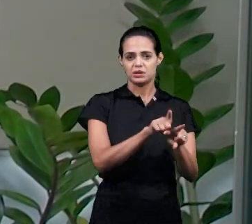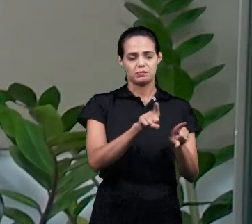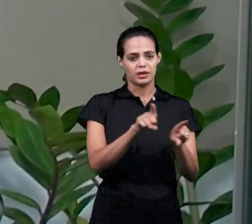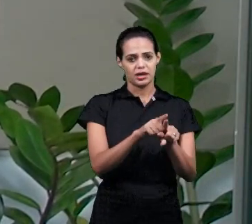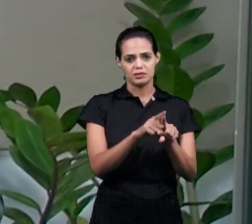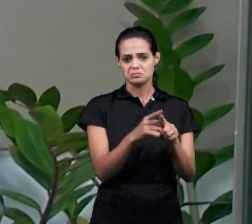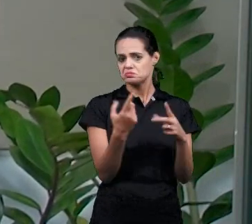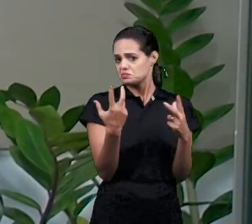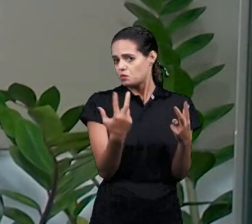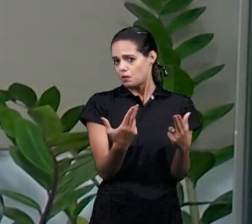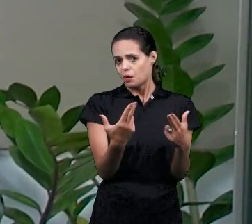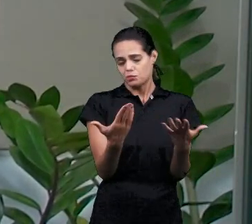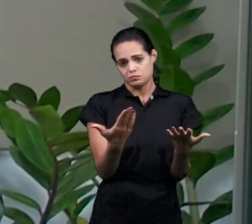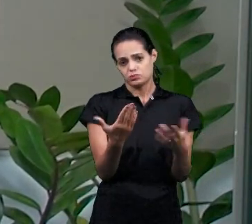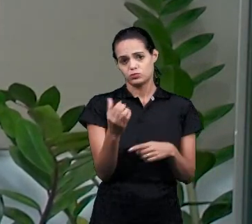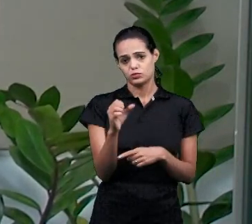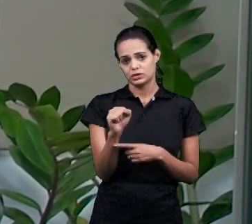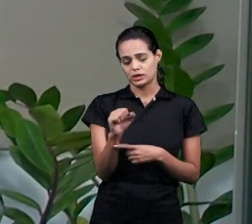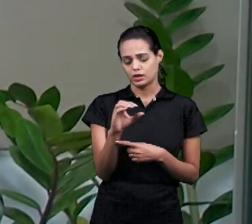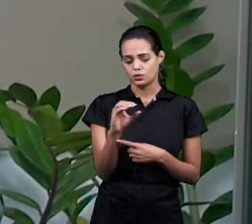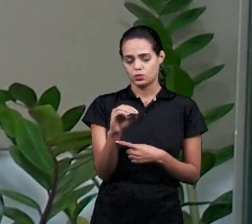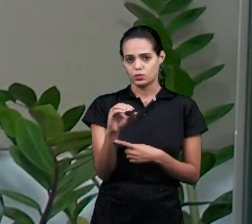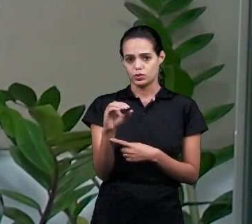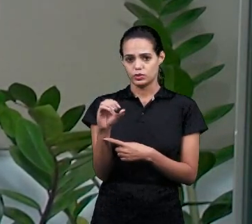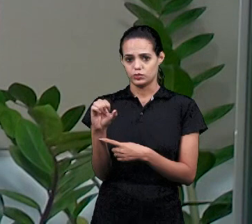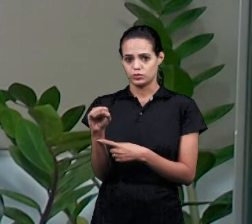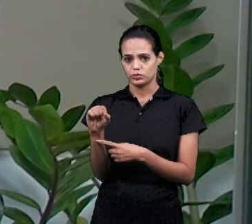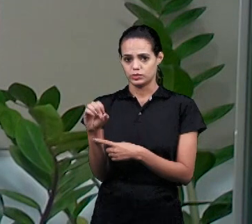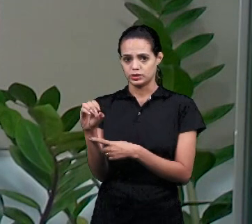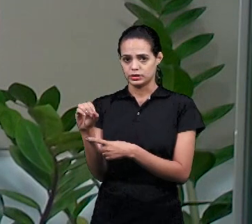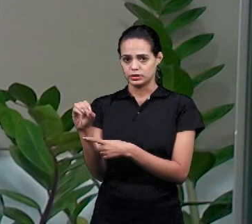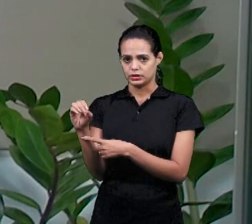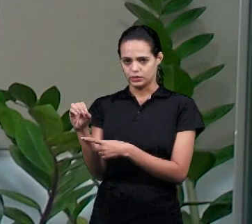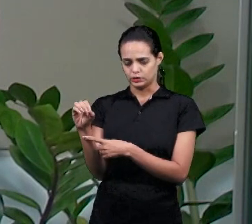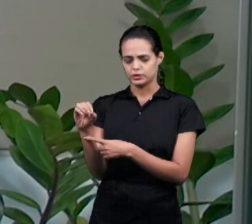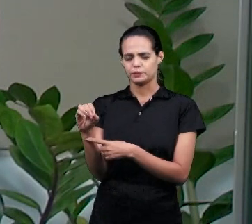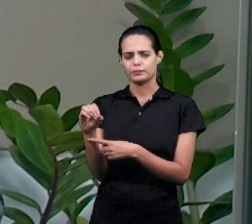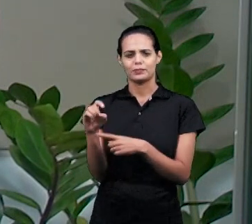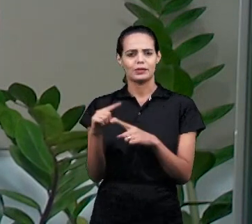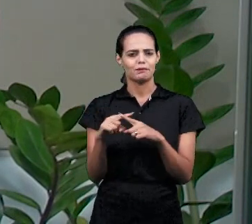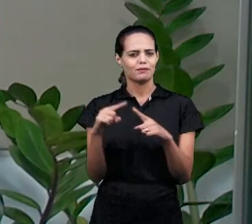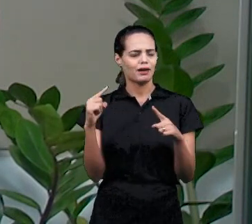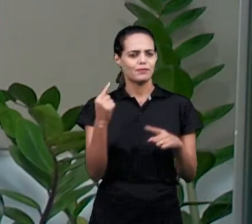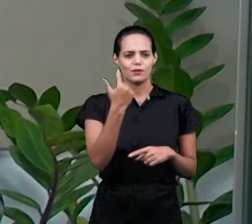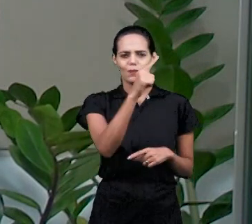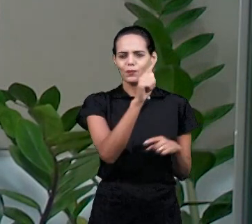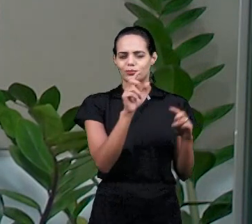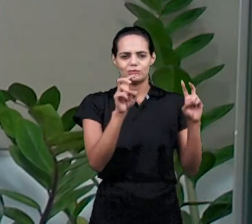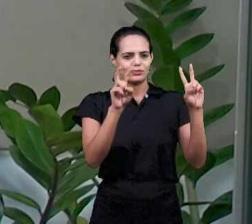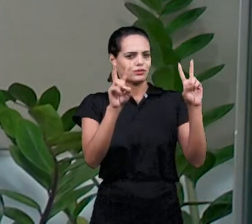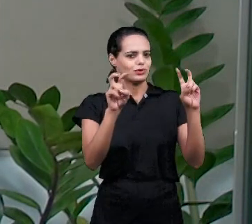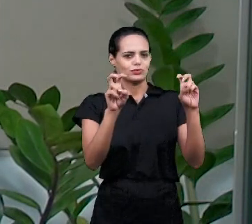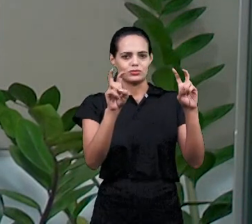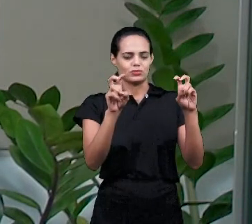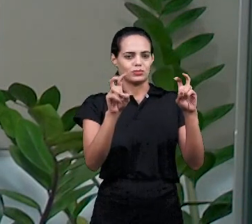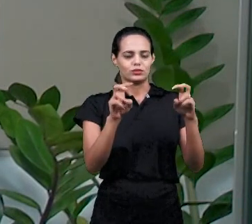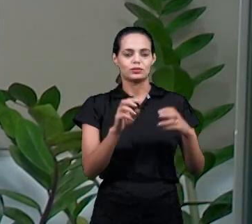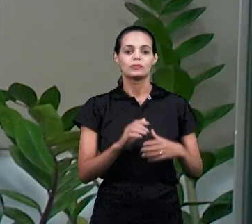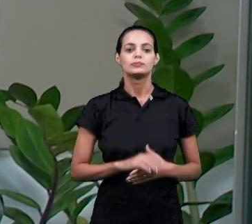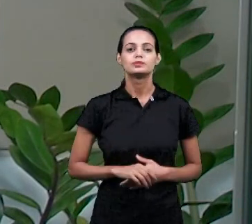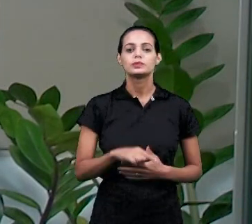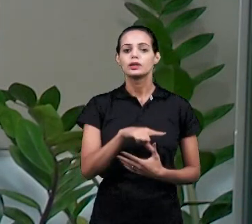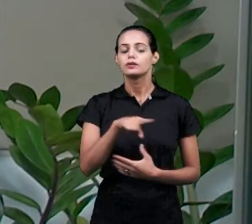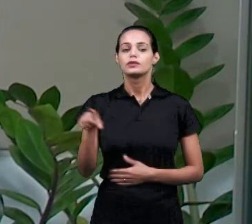biblique dominicale, plus ils appellent le 0800 du presbytère. Et ça, c'est une autre question que vous aussi, vous allez essayer